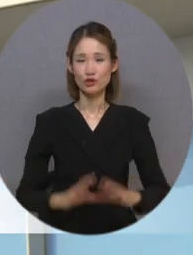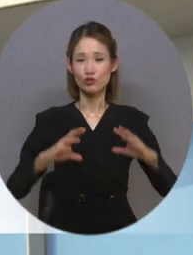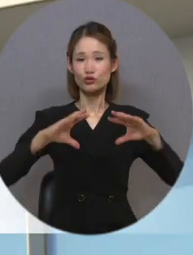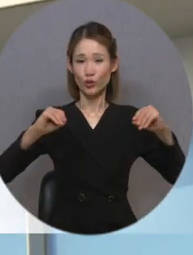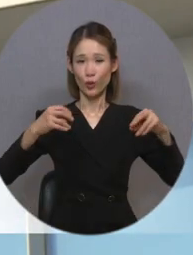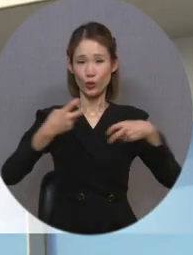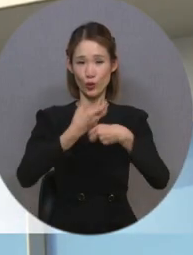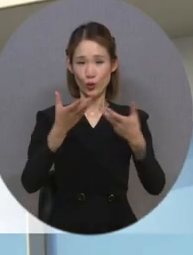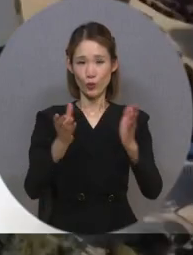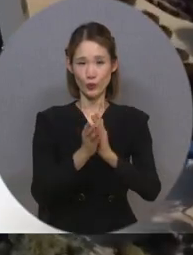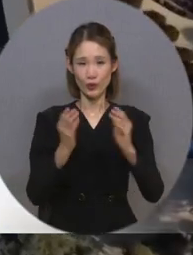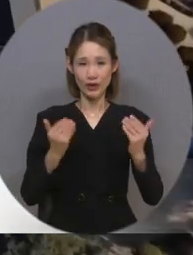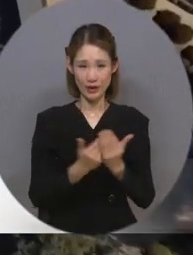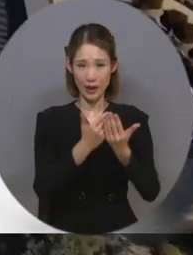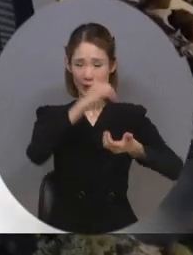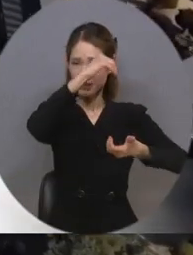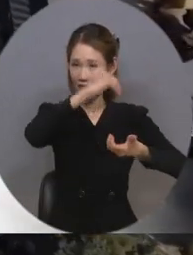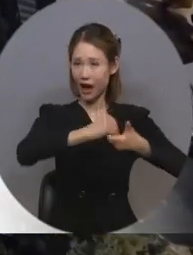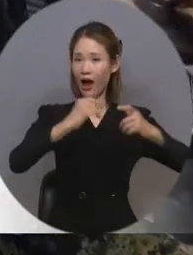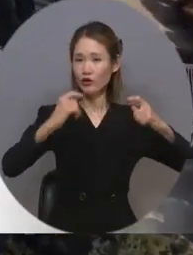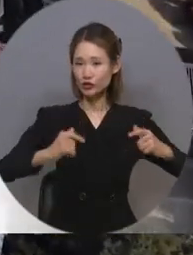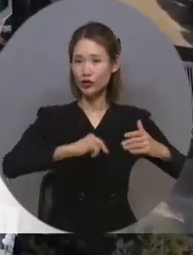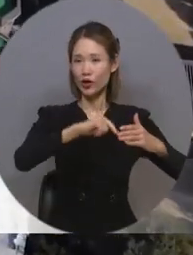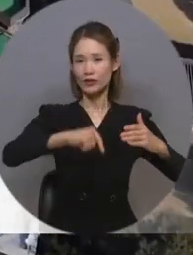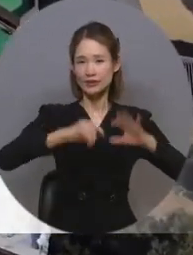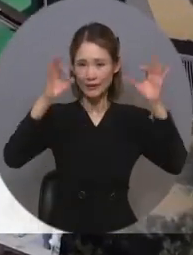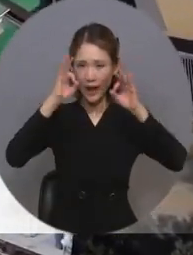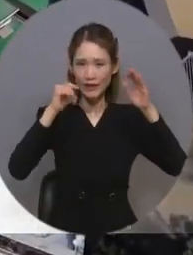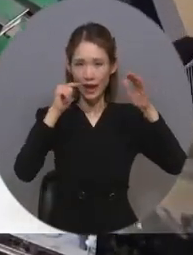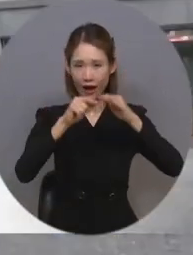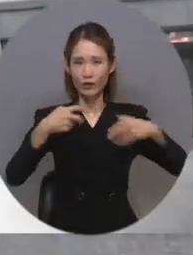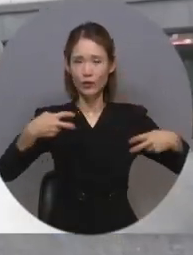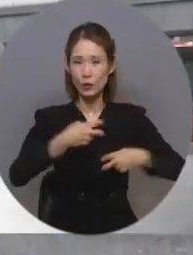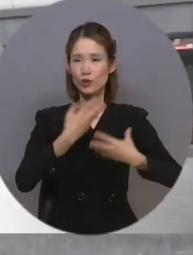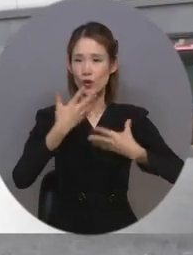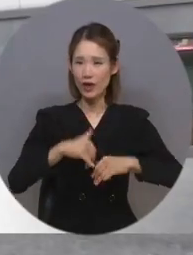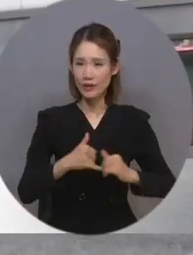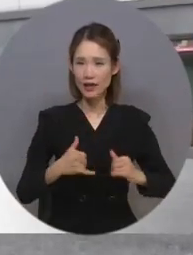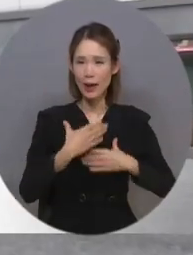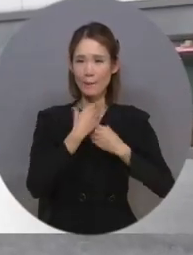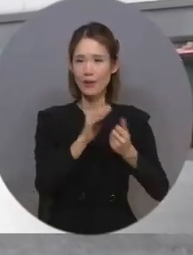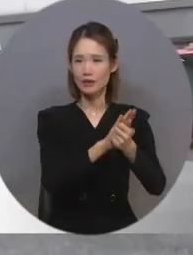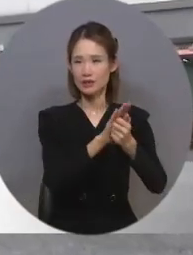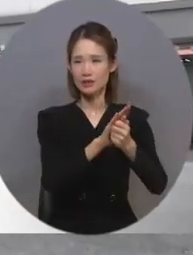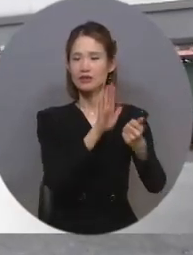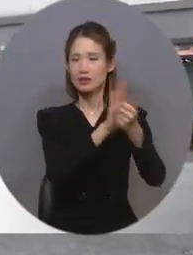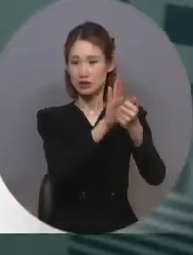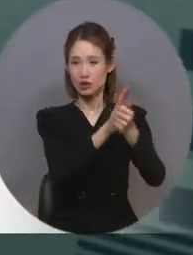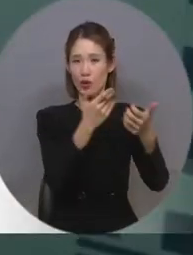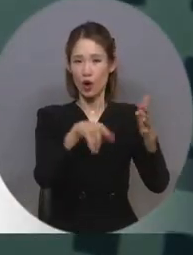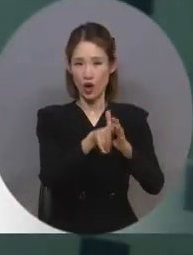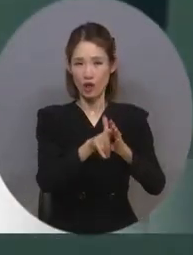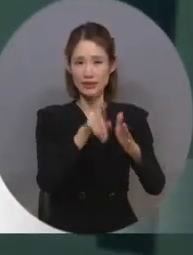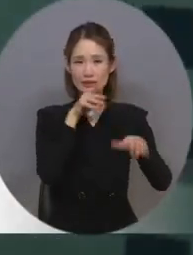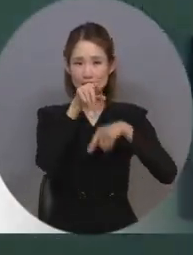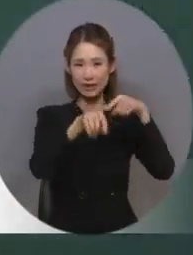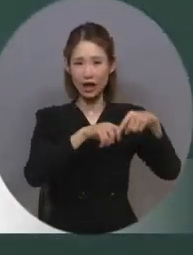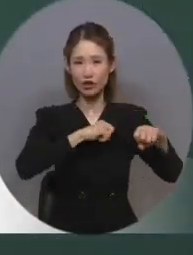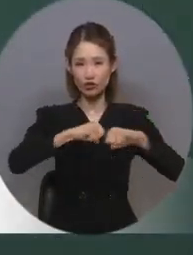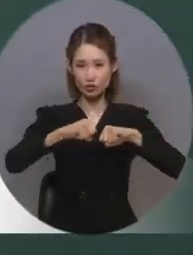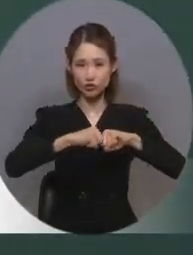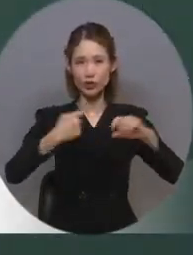국토교통부는 개발 제한구역 내에서 찾아가는 교통약자 편의지원사업을 위한 시행규정 개정안을